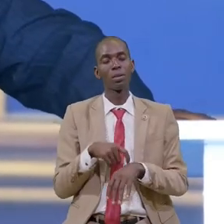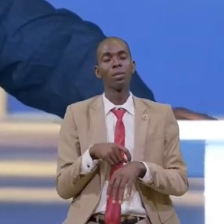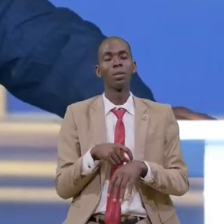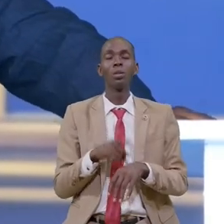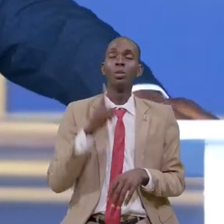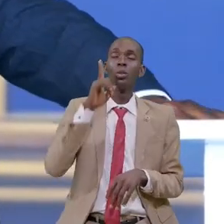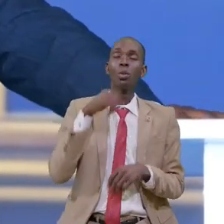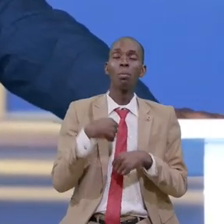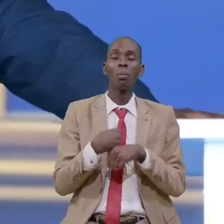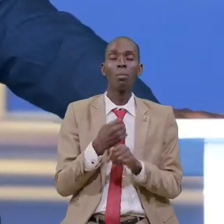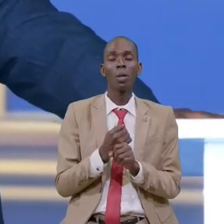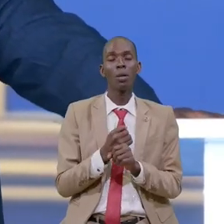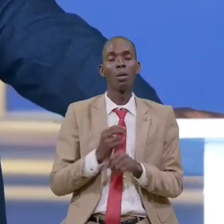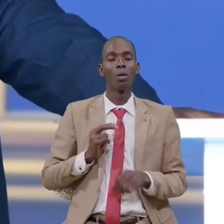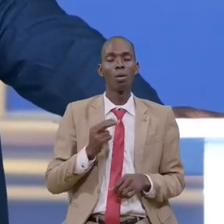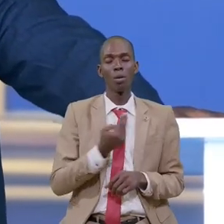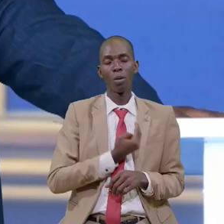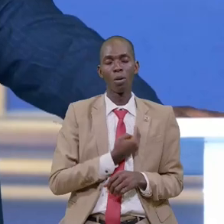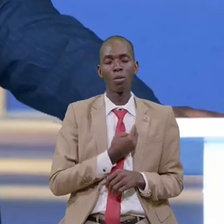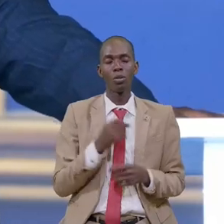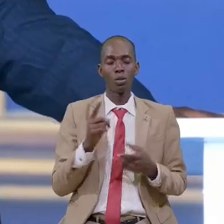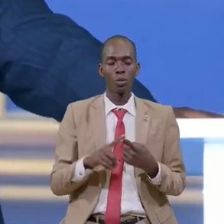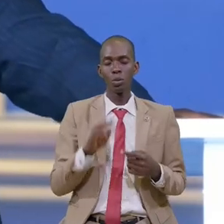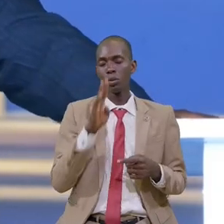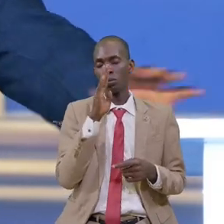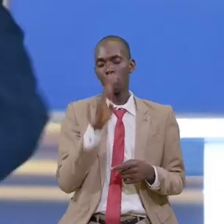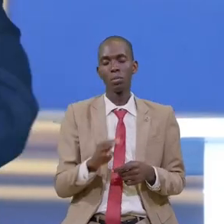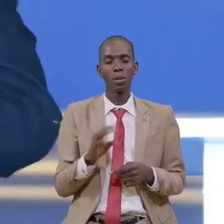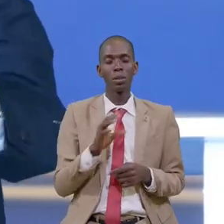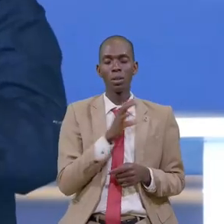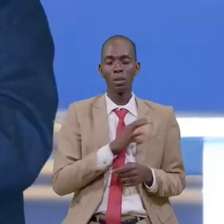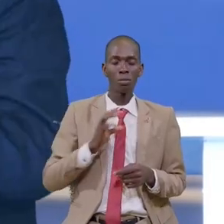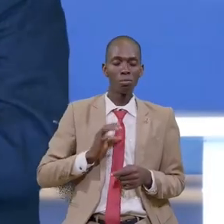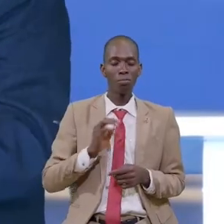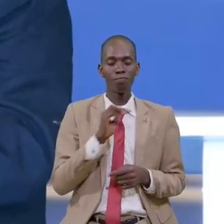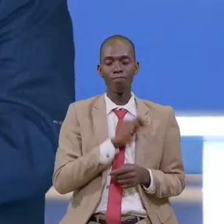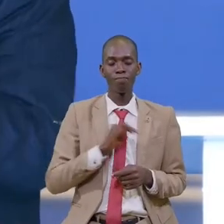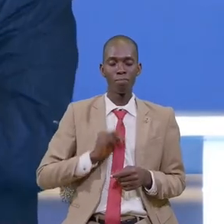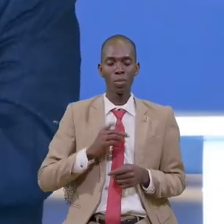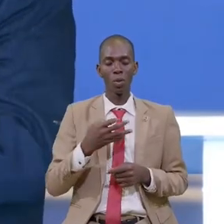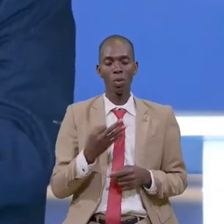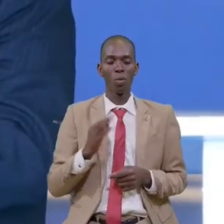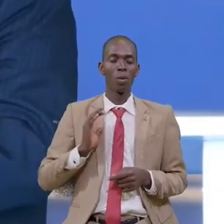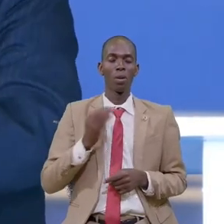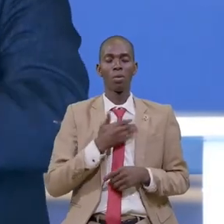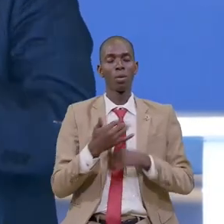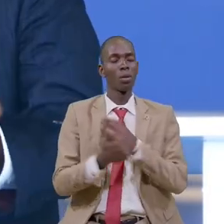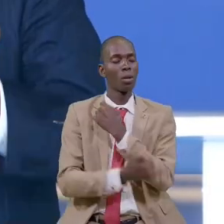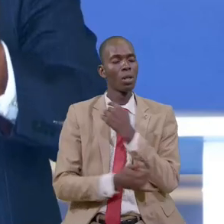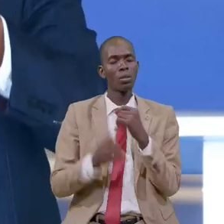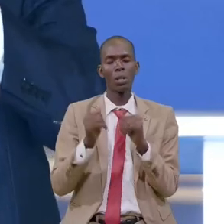Tu a fait de nous citoyens de nos pays. Et tous ceux qui écoutent